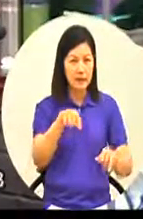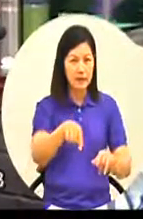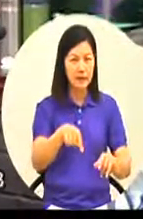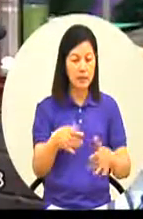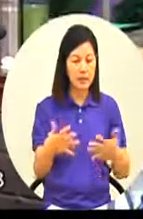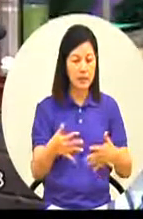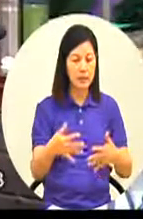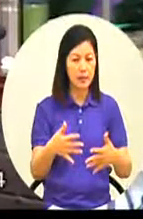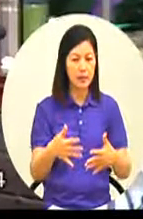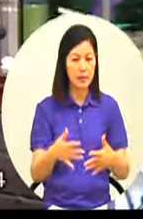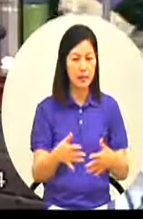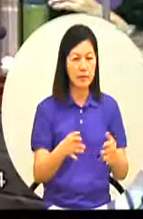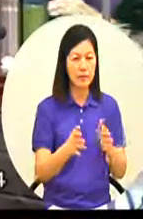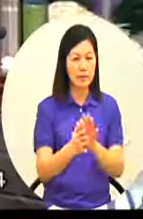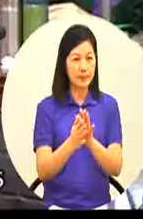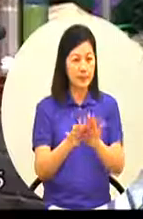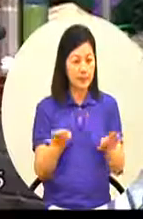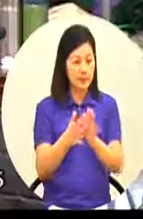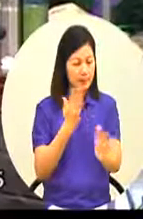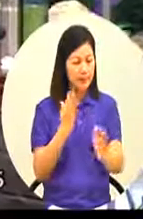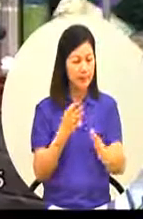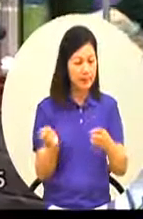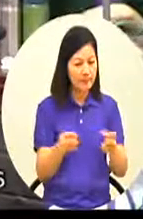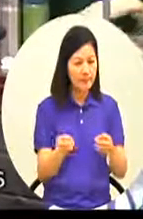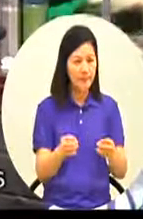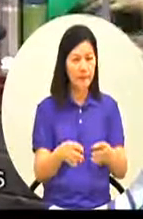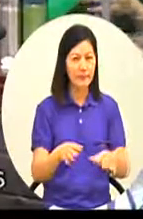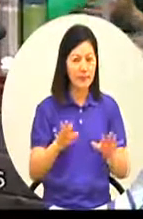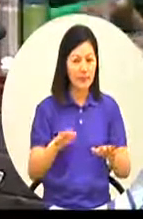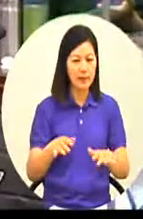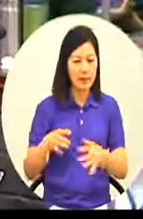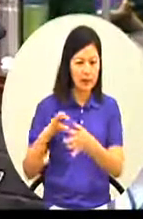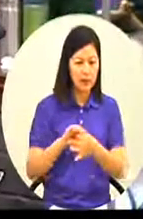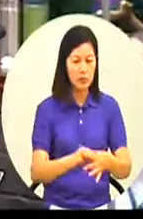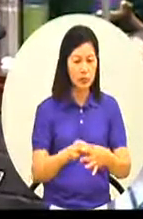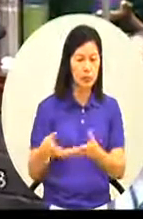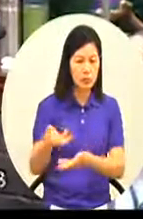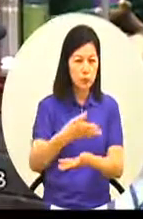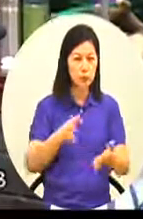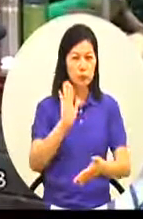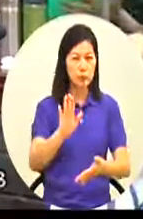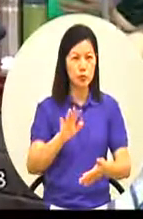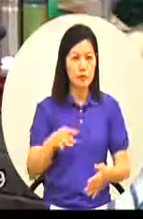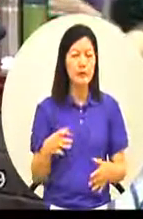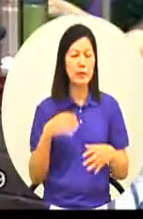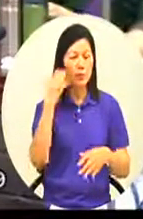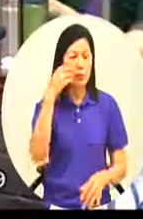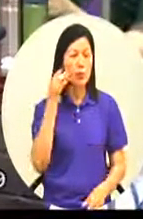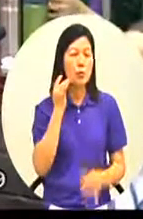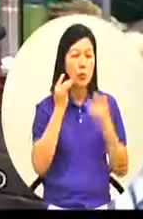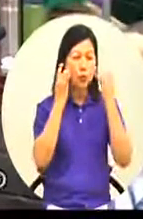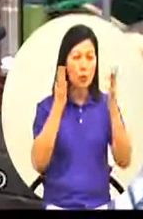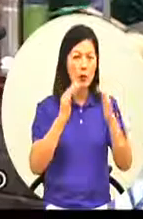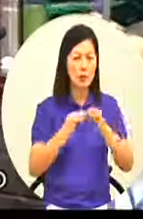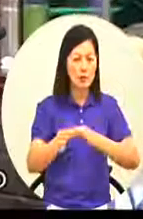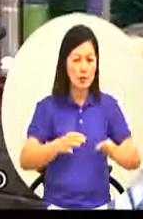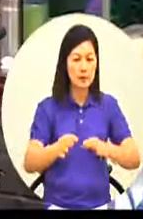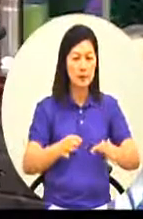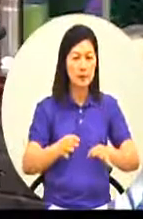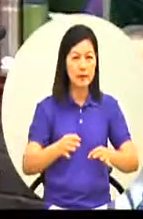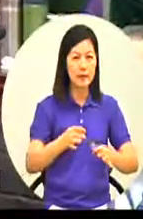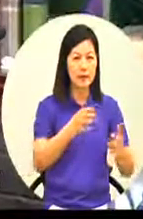好协商，其实也在进行啦，议员也应该都知道。譬如说像国泰市长的安置的方法还是一直在